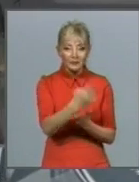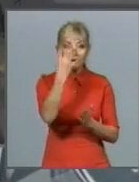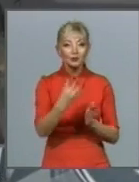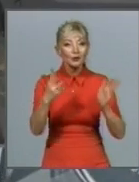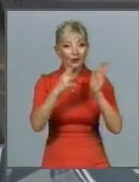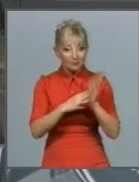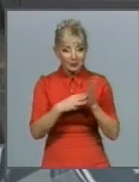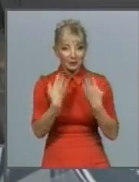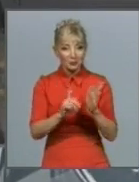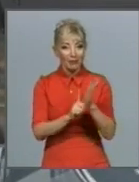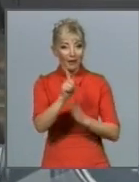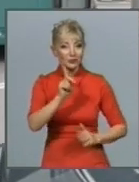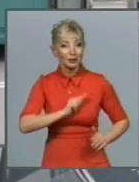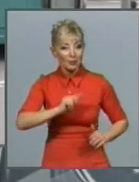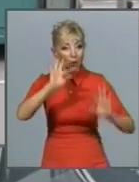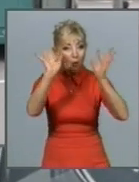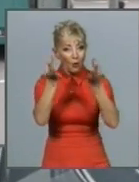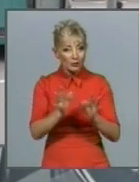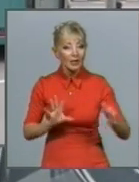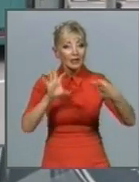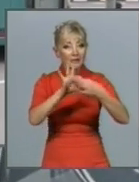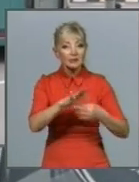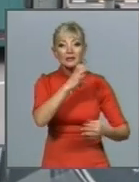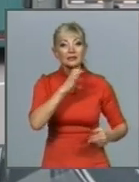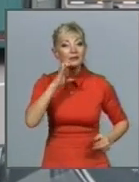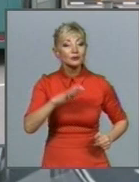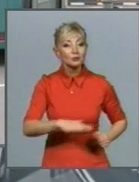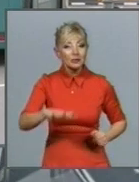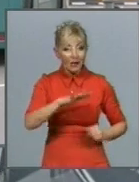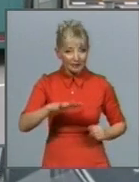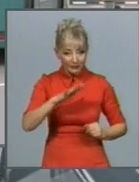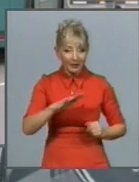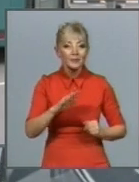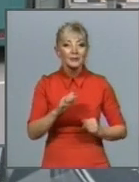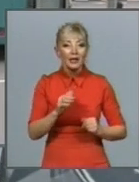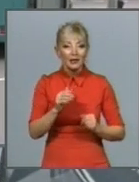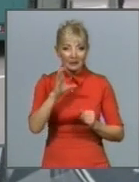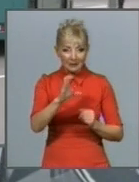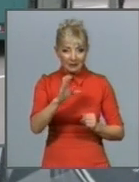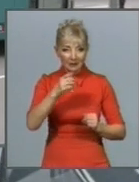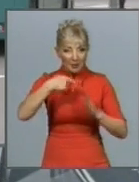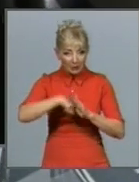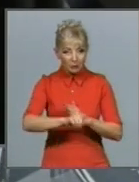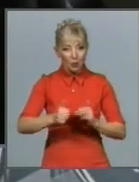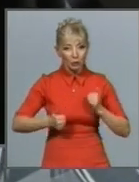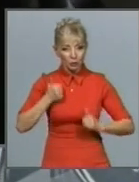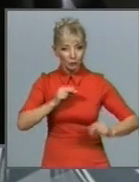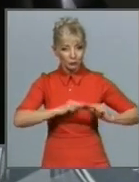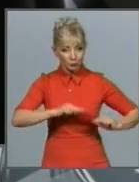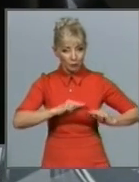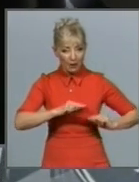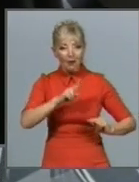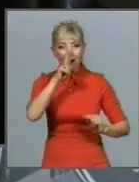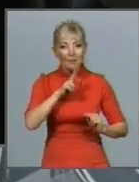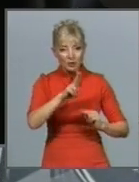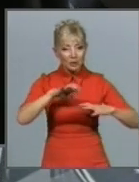48 запрацював восени і з'єднав північну Салтівку зі станцією метро Героїв Праці. На маршруті курсують виключно машини з